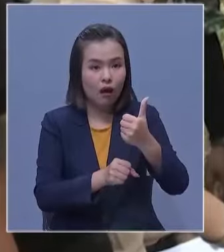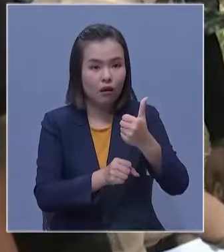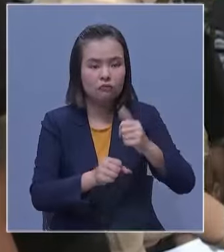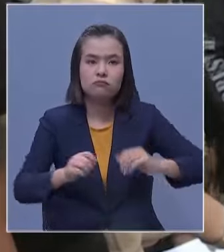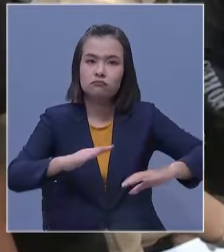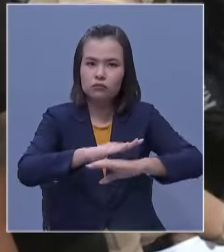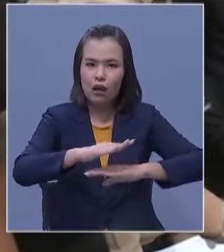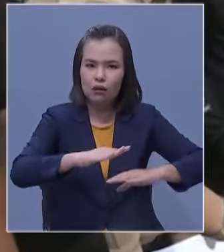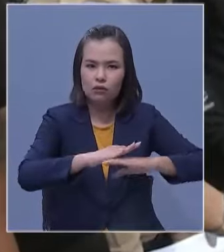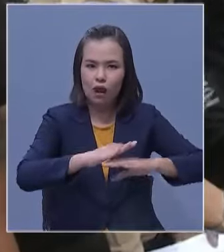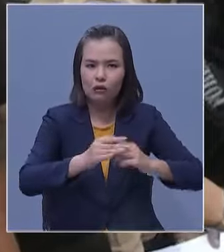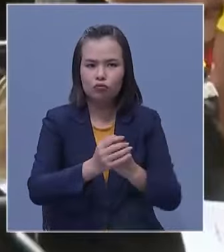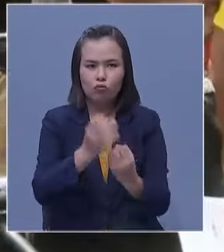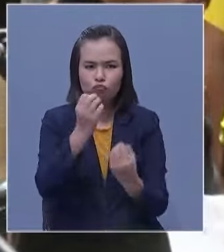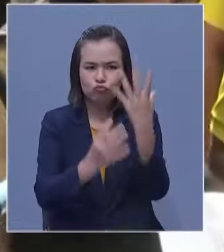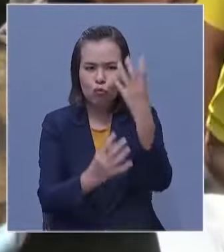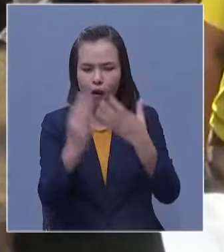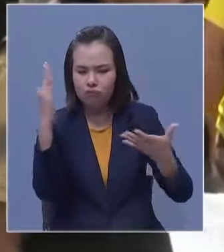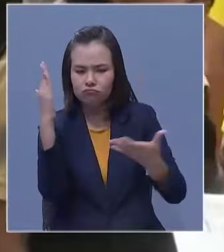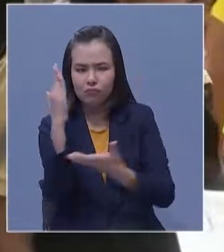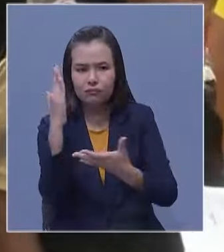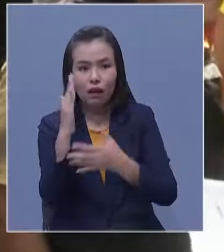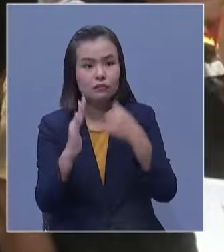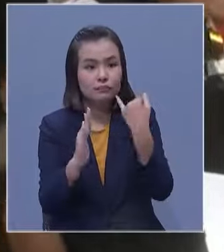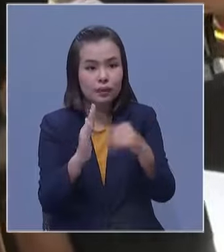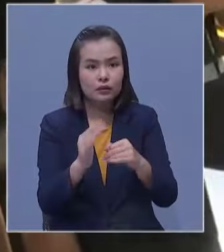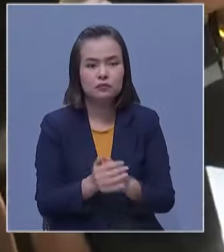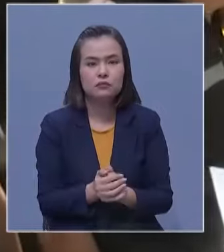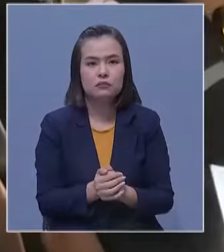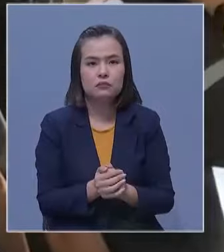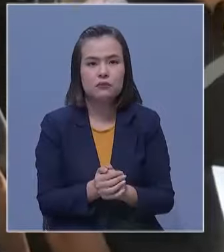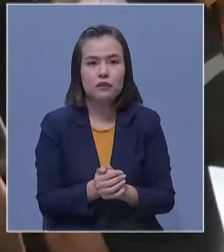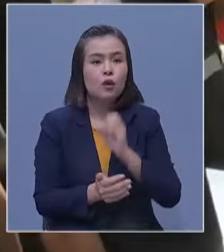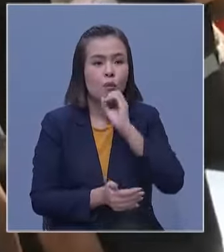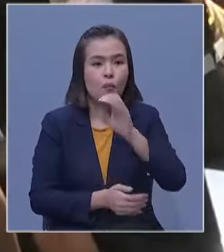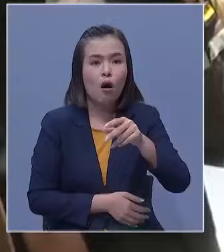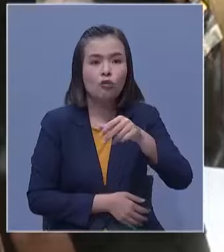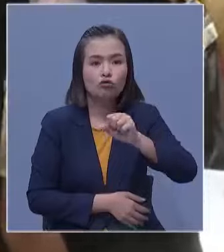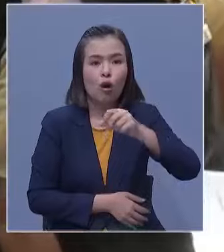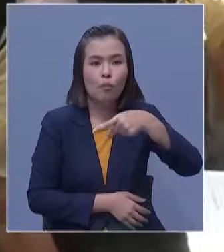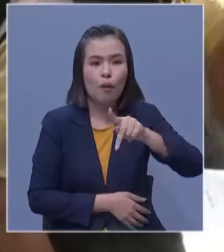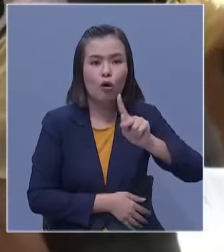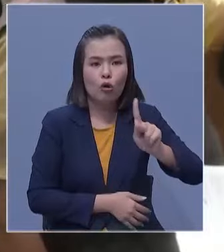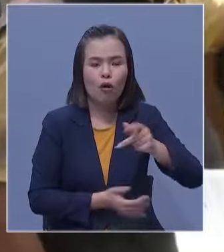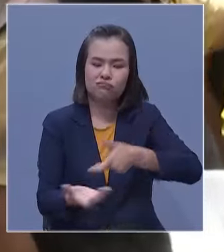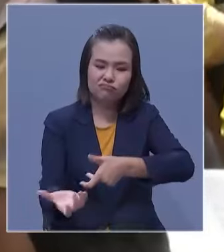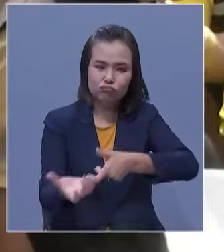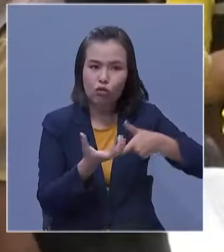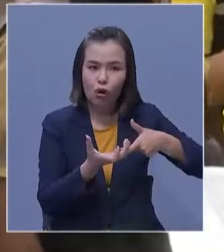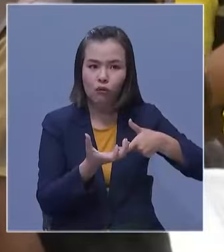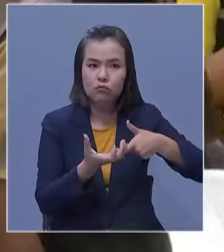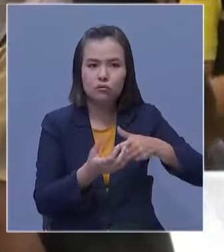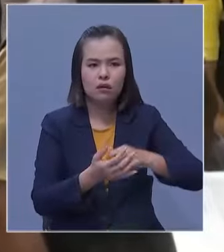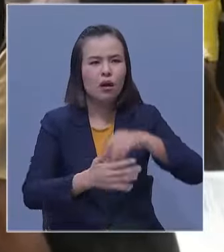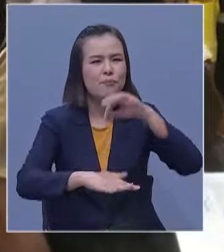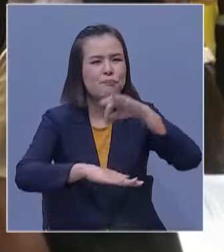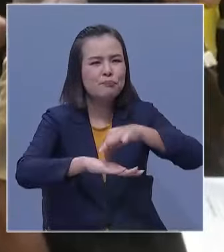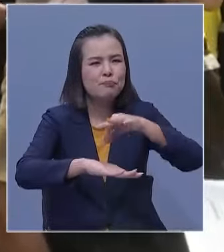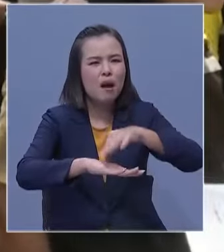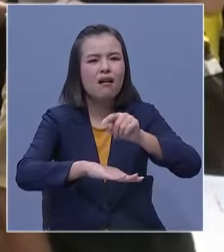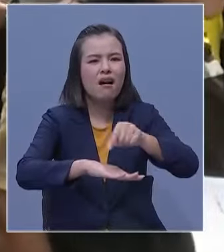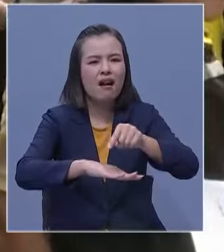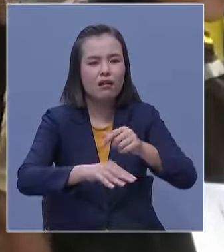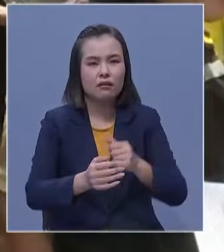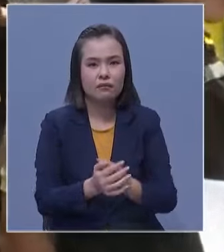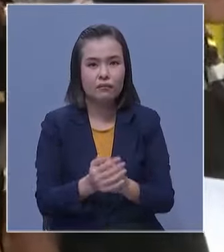หลักฐานการบุกรุกแล้วก็ก่อนหน้านี้เนี่ยนะครับเคยแจ้งให้กับทางสปกถอนออกแล้วเนื่องจากการปักหมุดแบบนี้เนี่ยมันเป็นการ